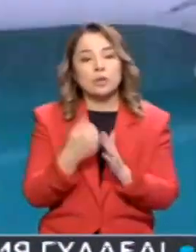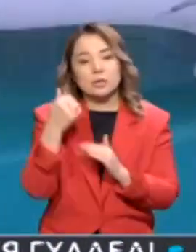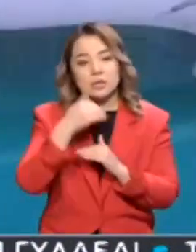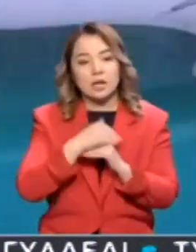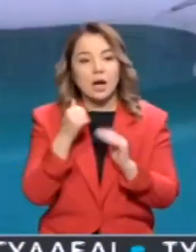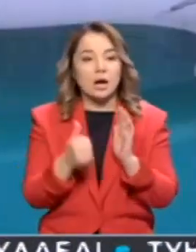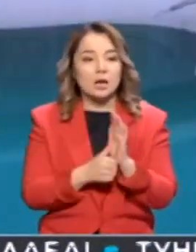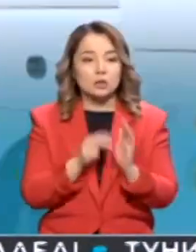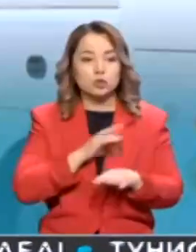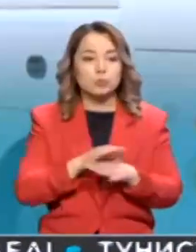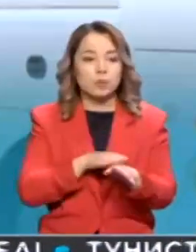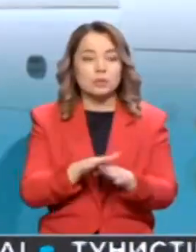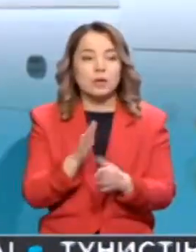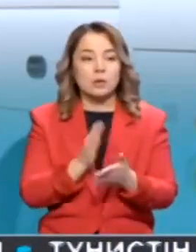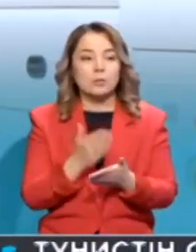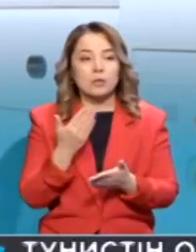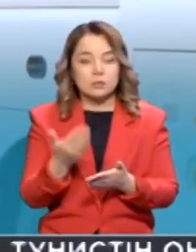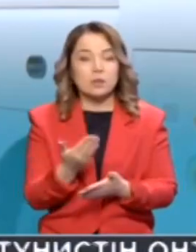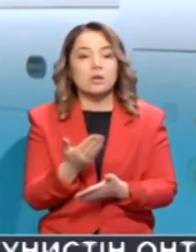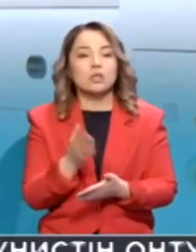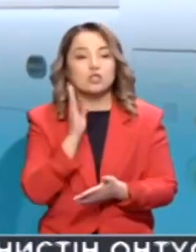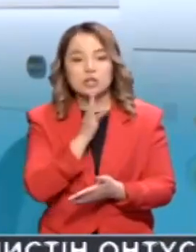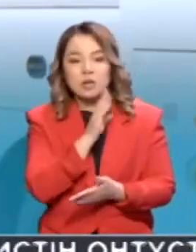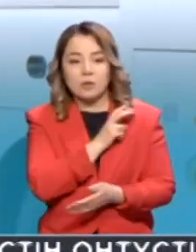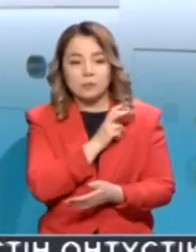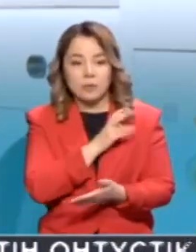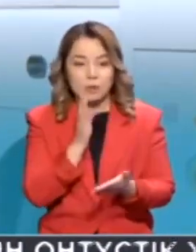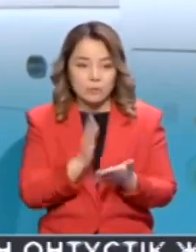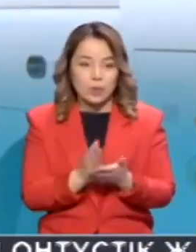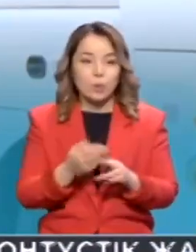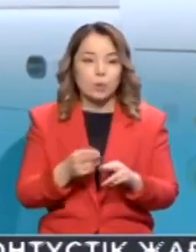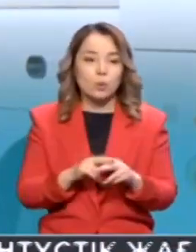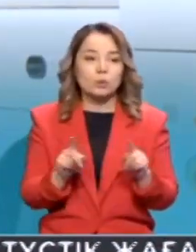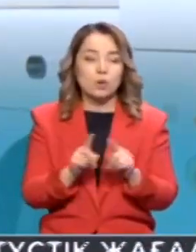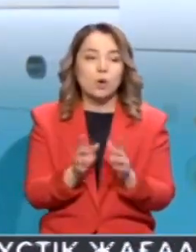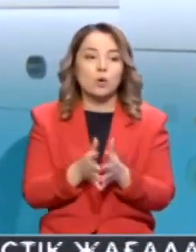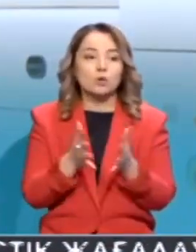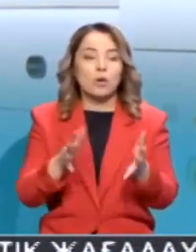істейді. Фельдшері бар, жаңағы акушеркасы бар. Соның өзі бізге үлкен нәтиже.